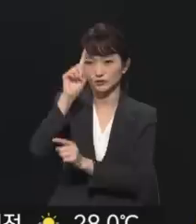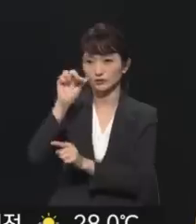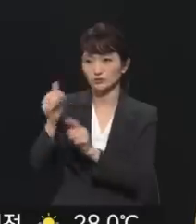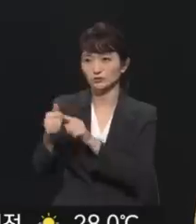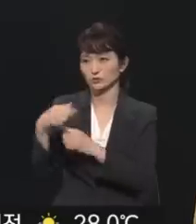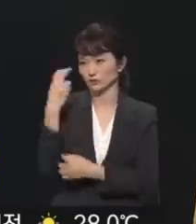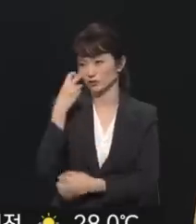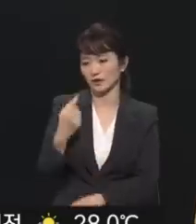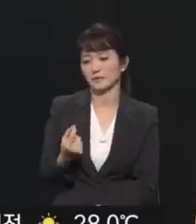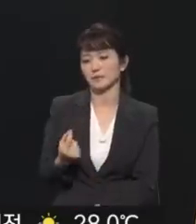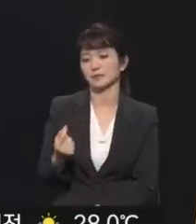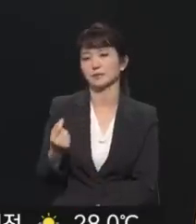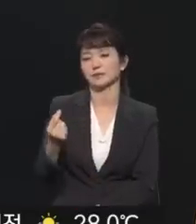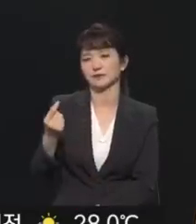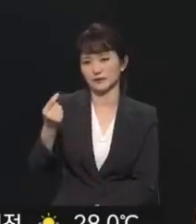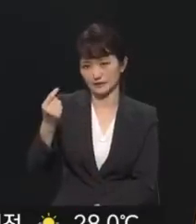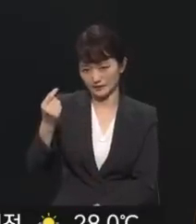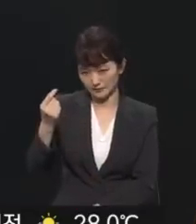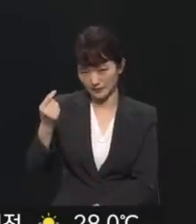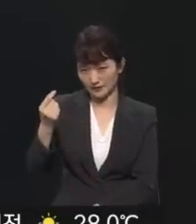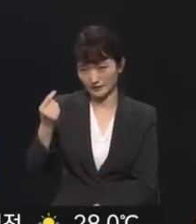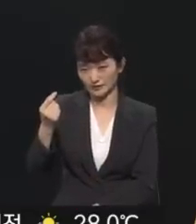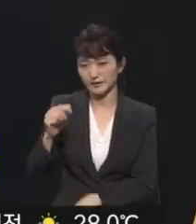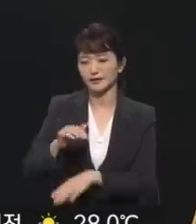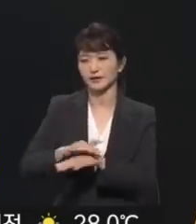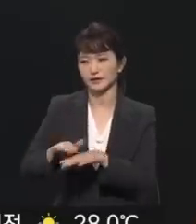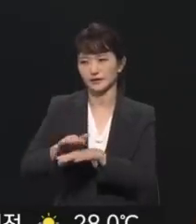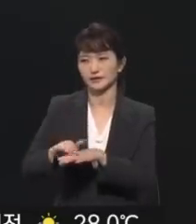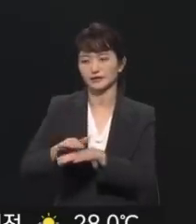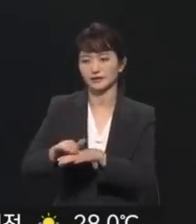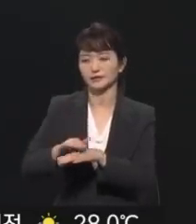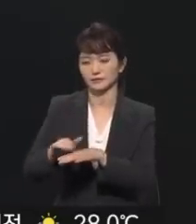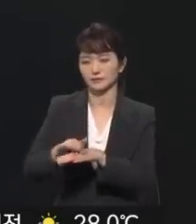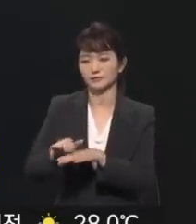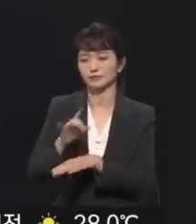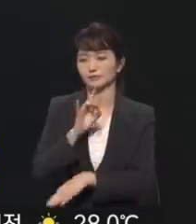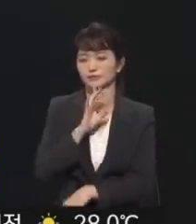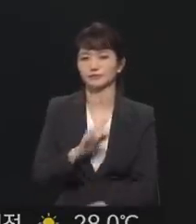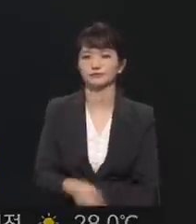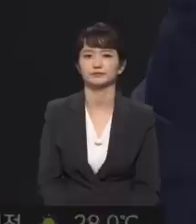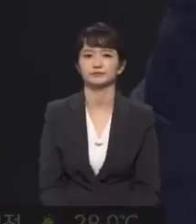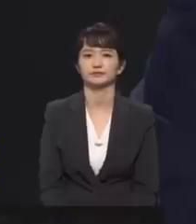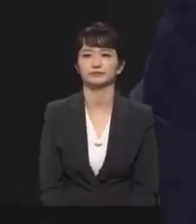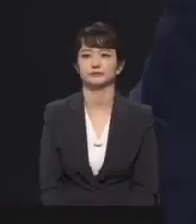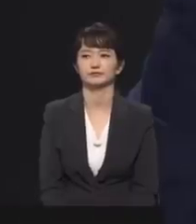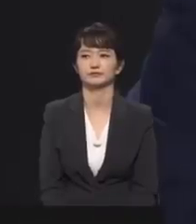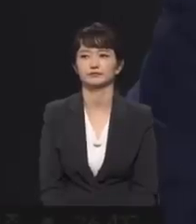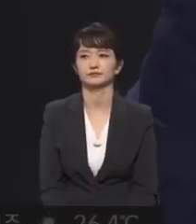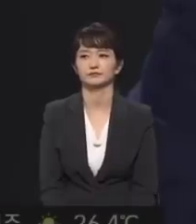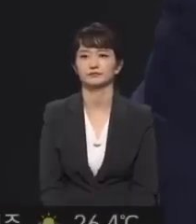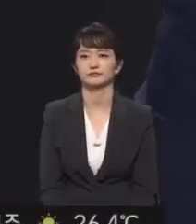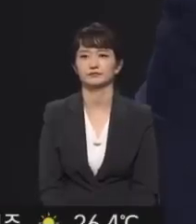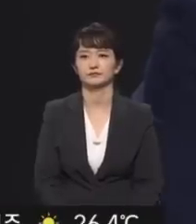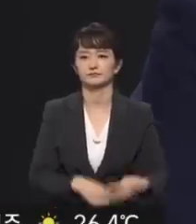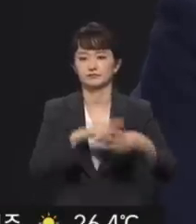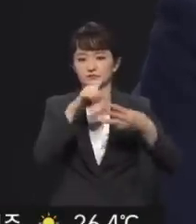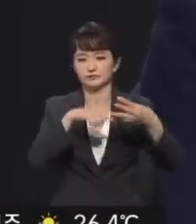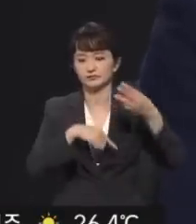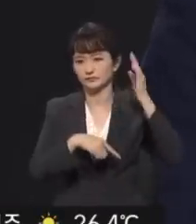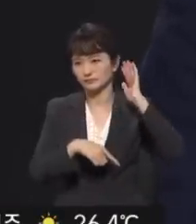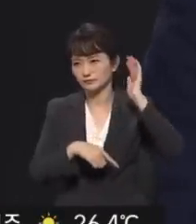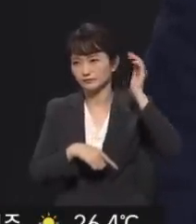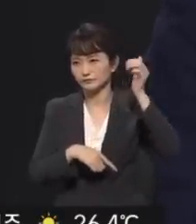출구 없다고 판단할 것 같습니다 주인은 그렇게 잡으면 안 되고 아까 제가 말씀드린 것처럼 대통령의 의중을 우리가